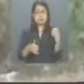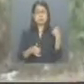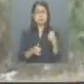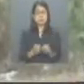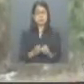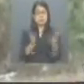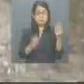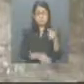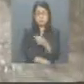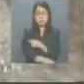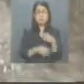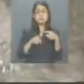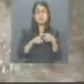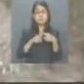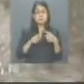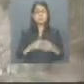บค่ะ